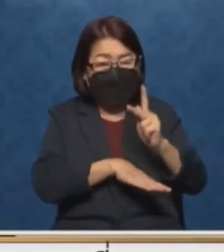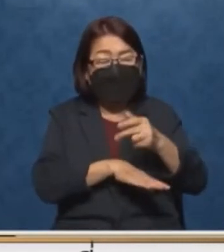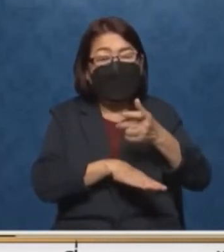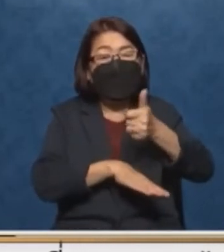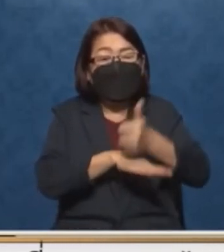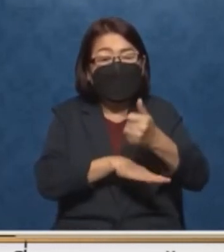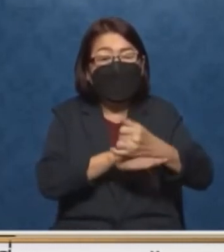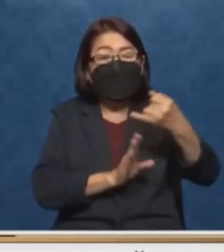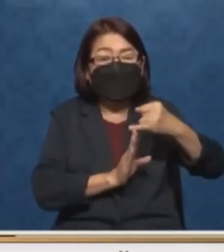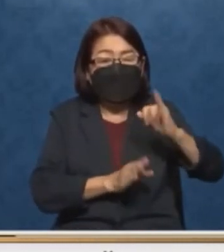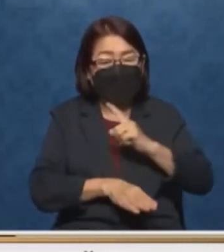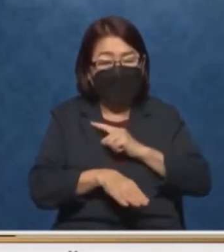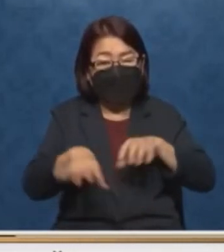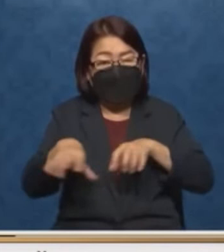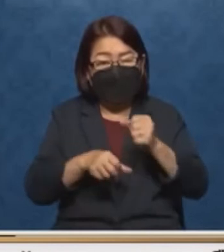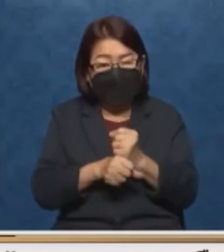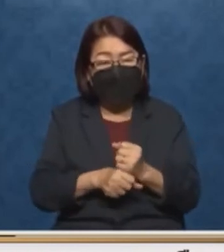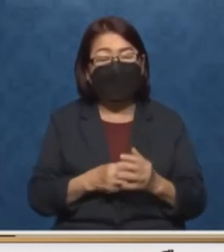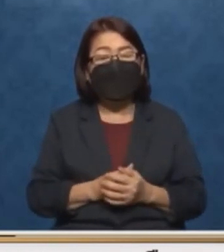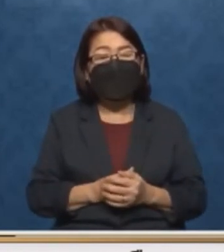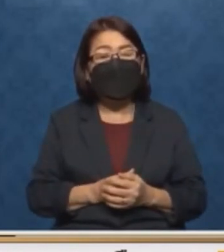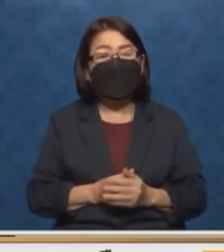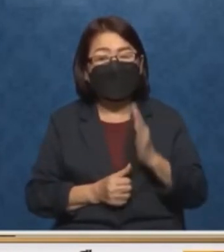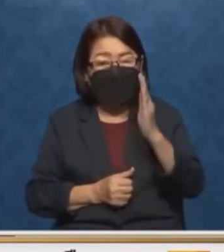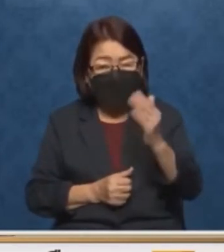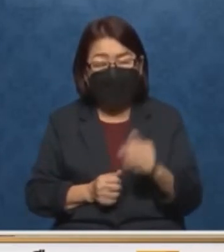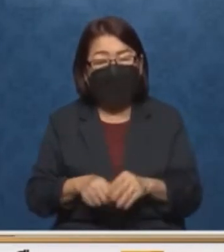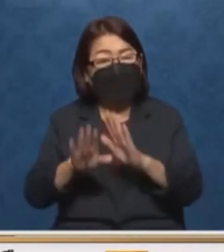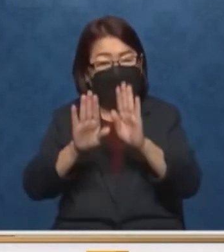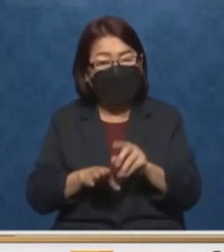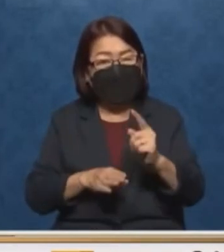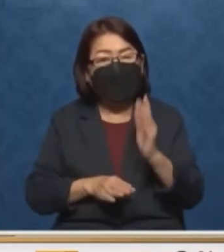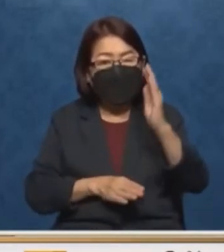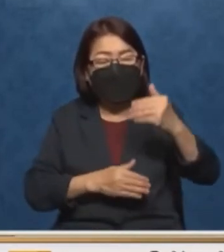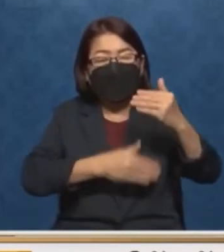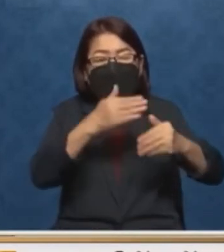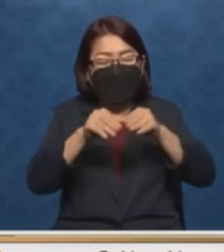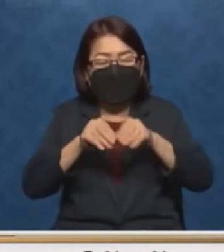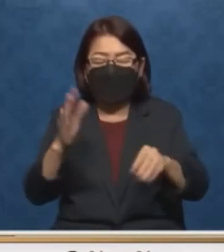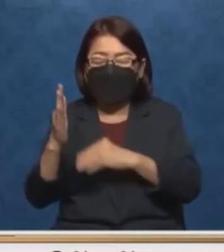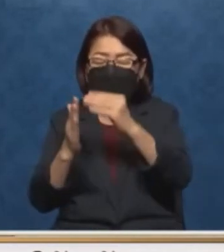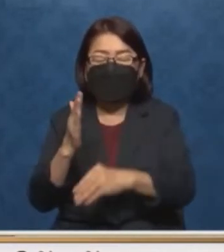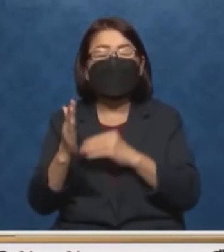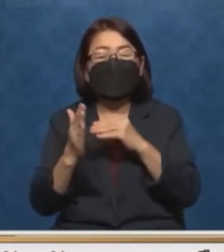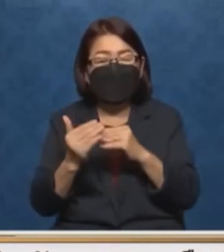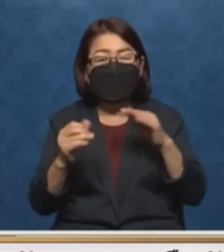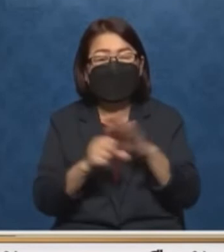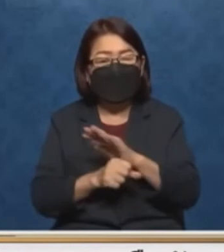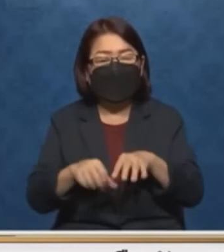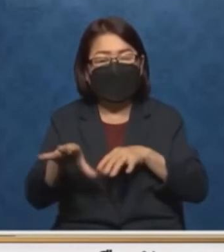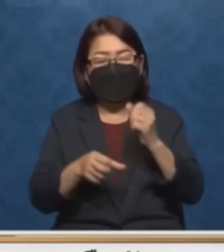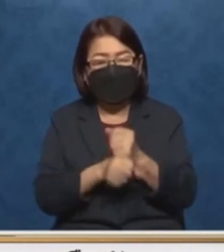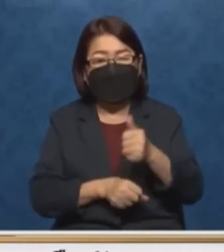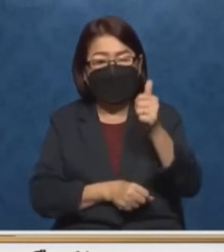การดำเนินการการจัดการศึกษาจะก้าวหน้าและก็ทั่วถึงและก็ถือว่าเป็นการดำเนินการที่ดี